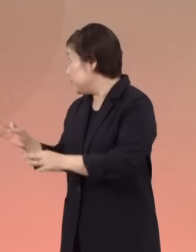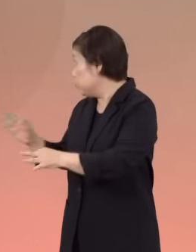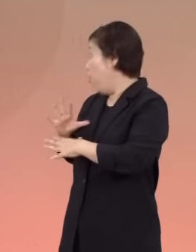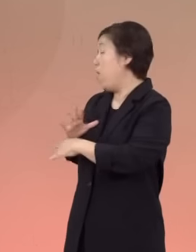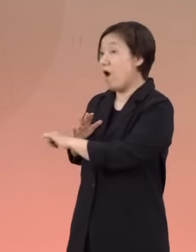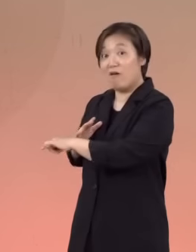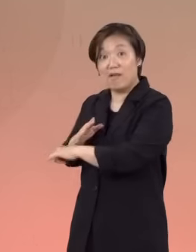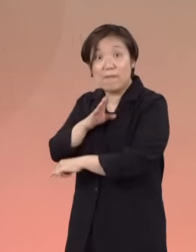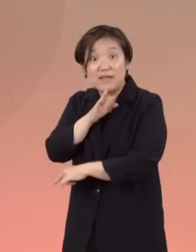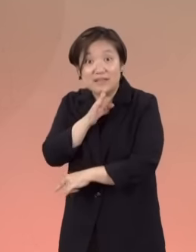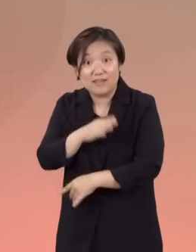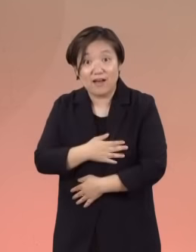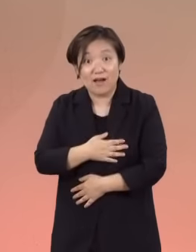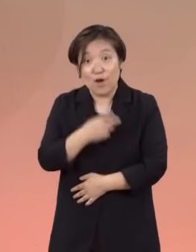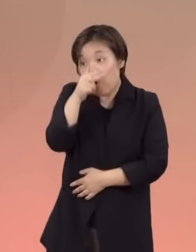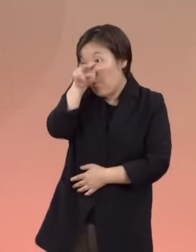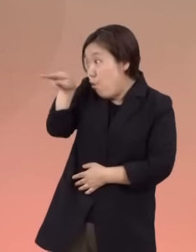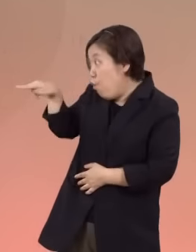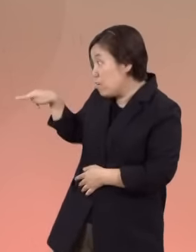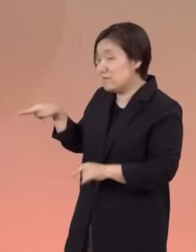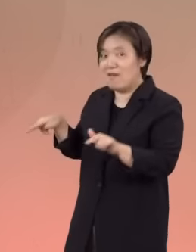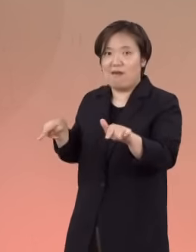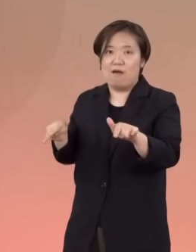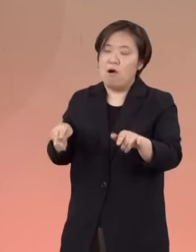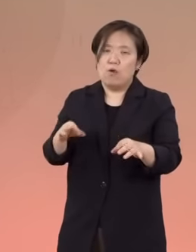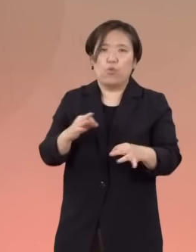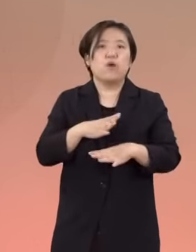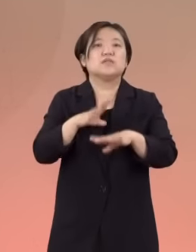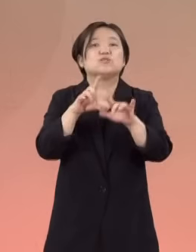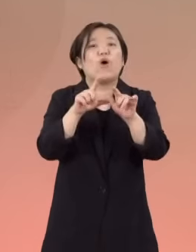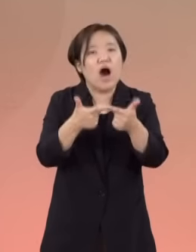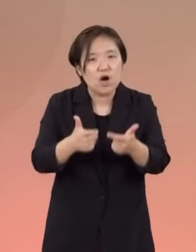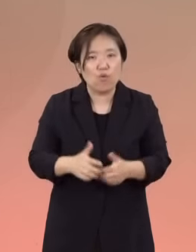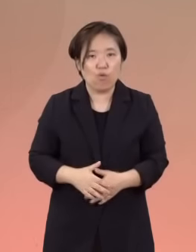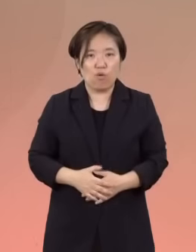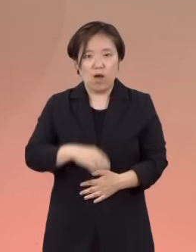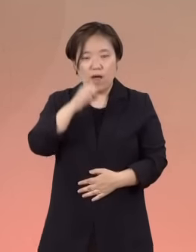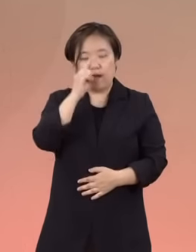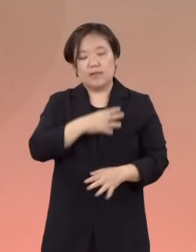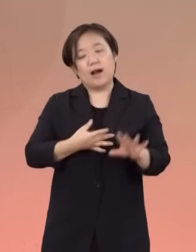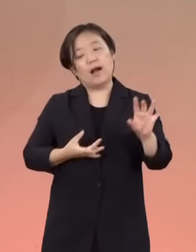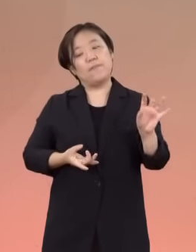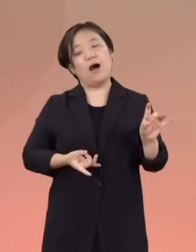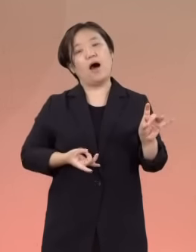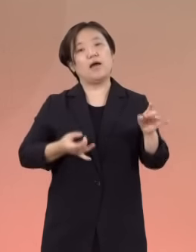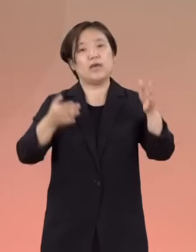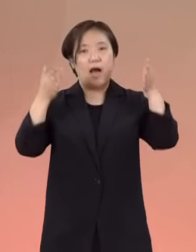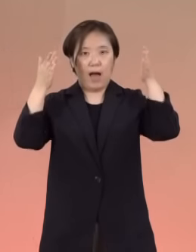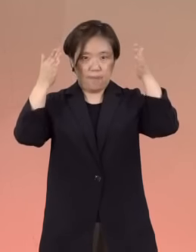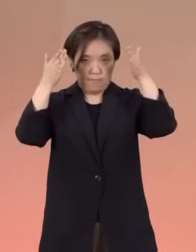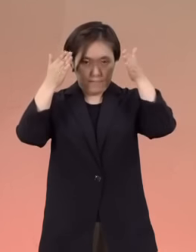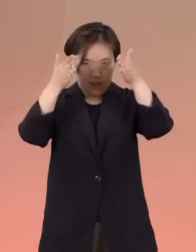쳐다보는데 놀라는 행동도 없고 가만히 앞만 바라보고 있는게